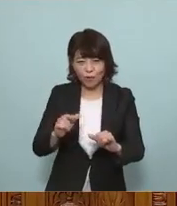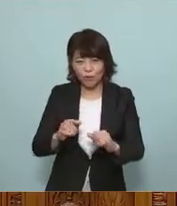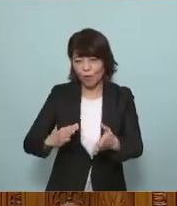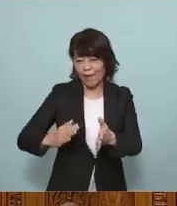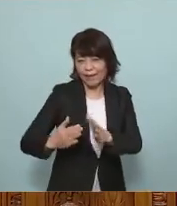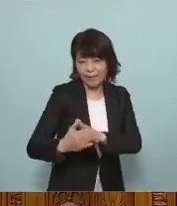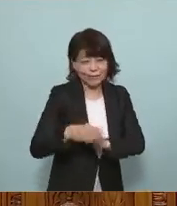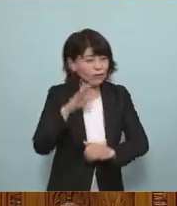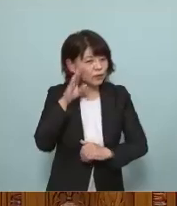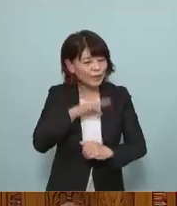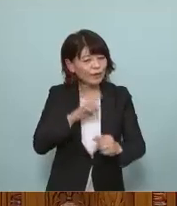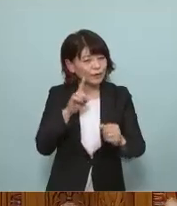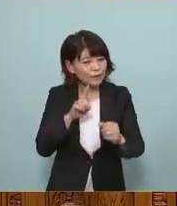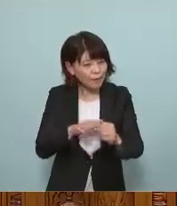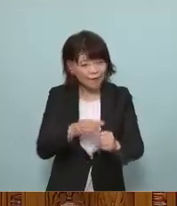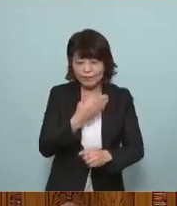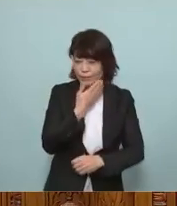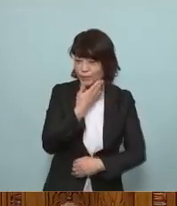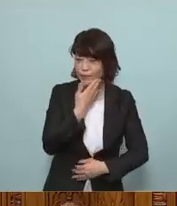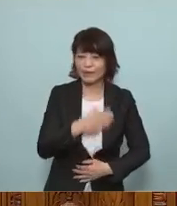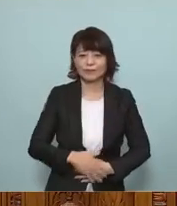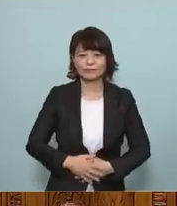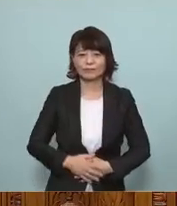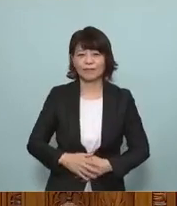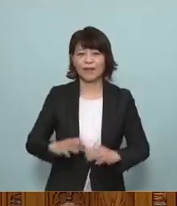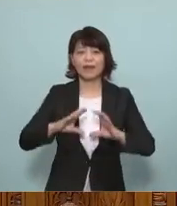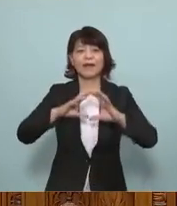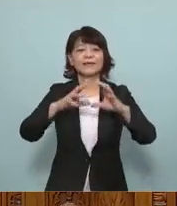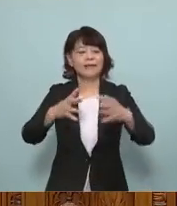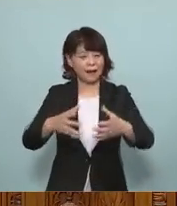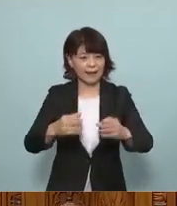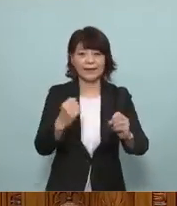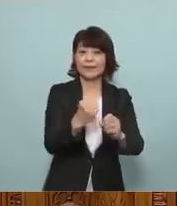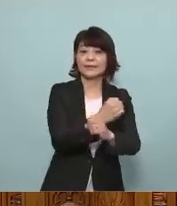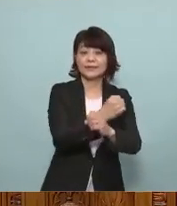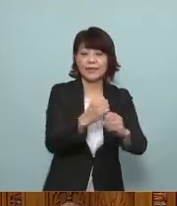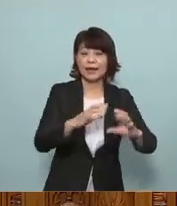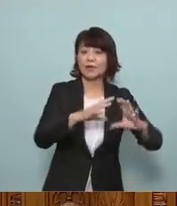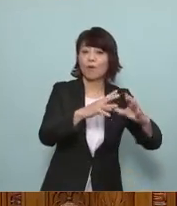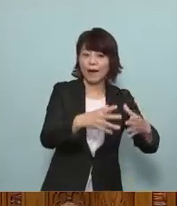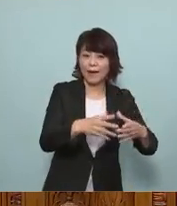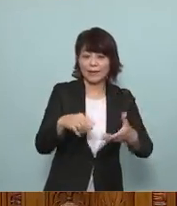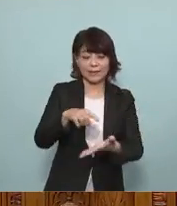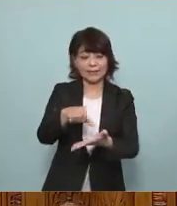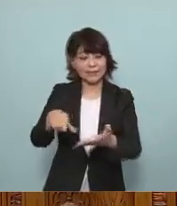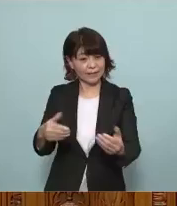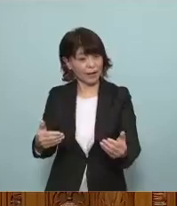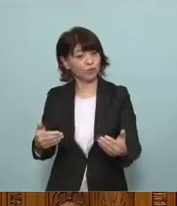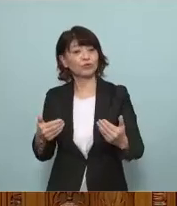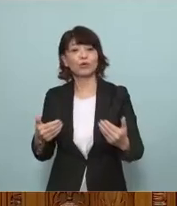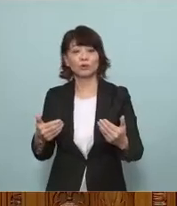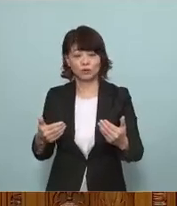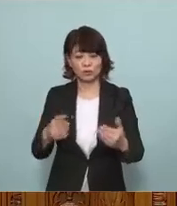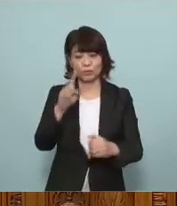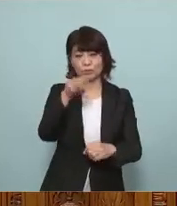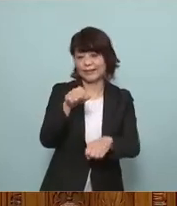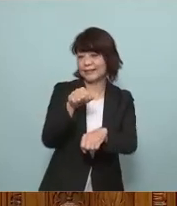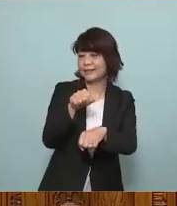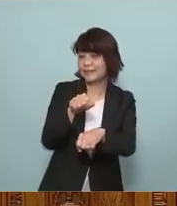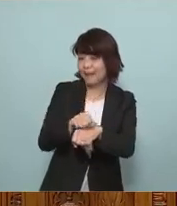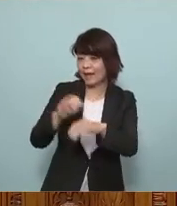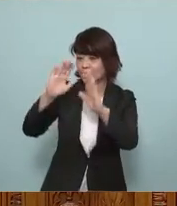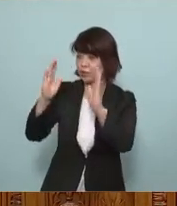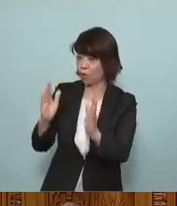ための鍵です。世界が、産業界が、地域が必要とする人材像